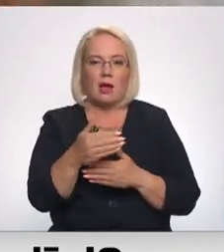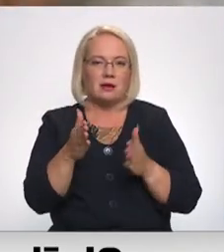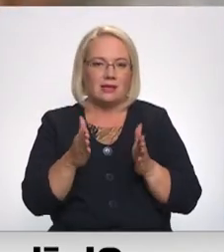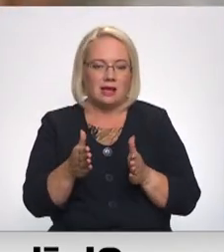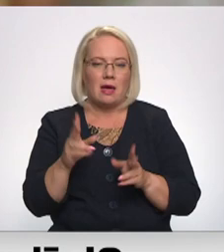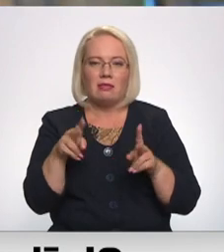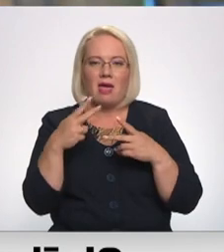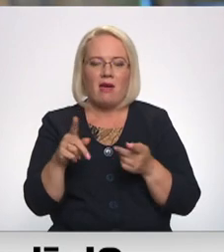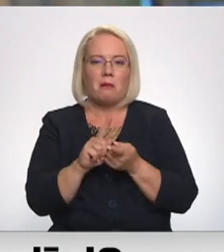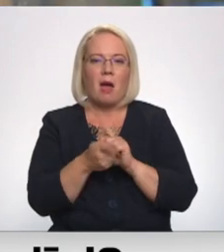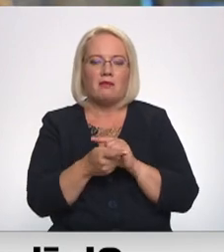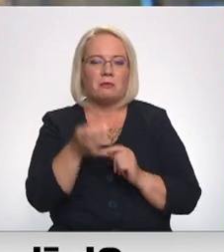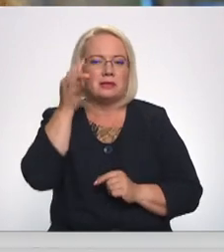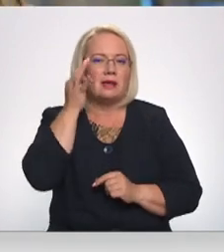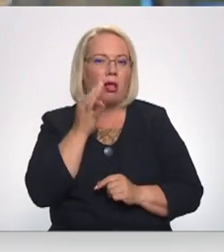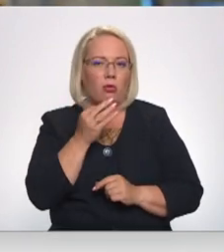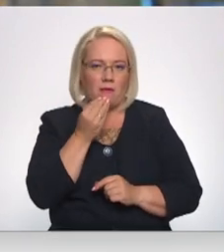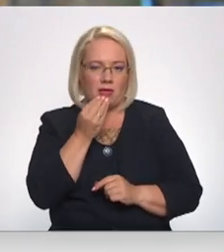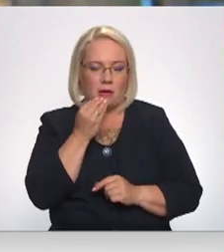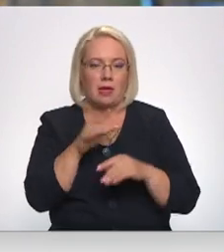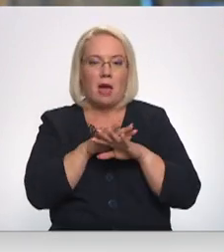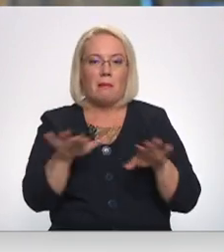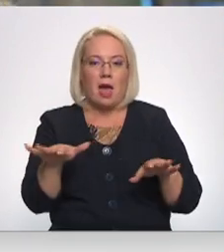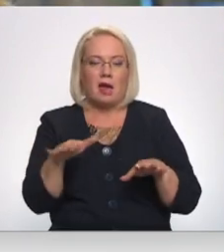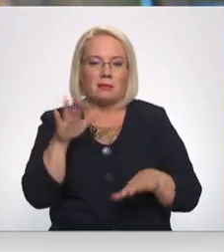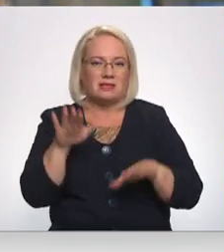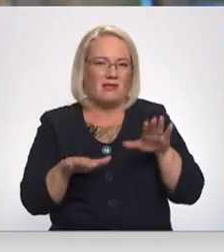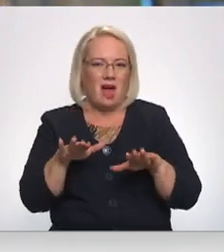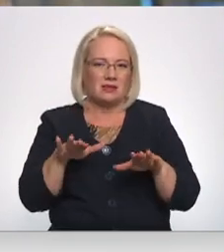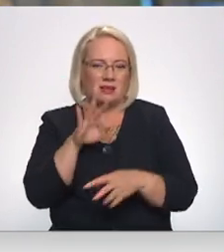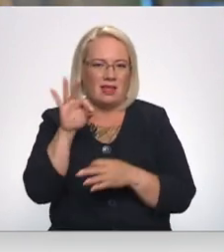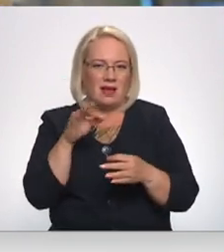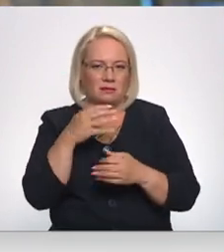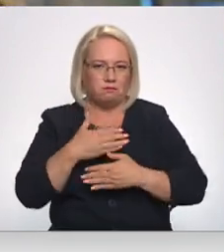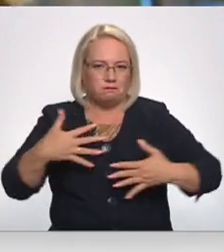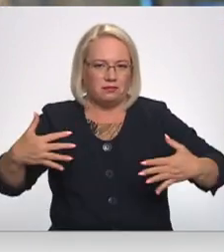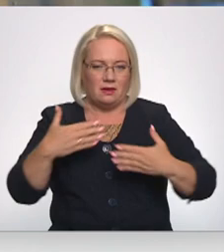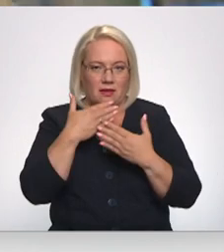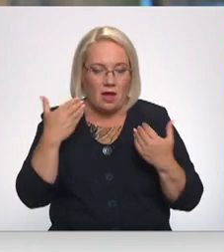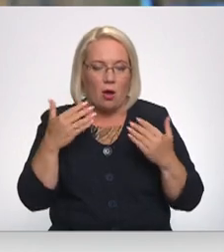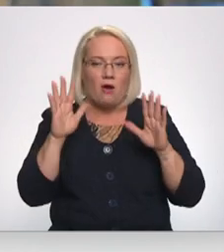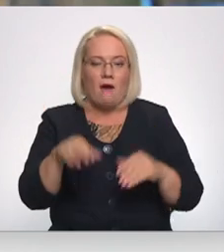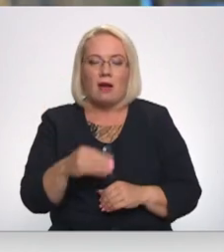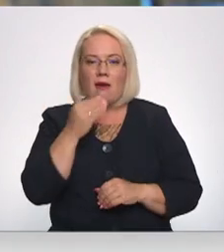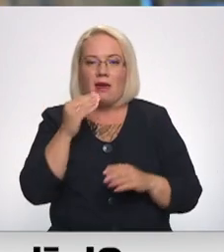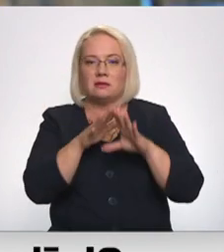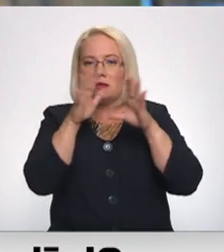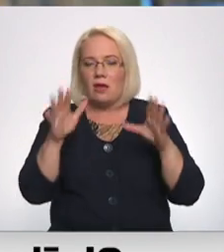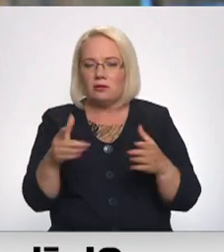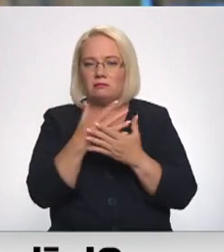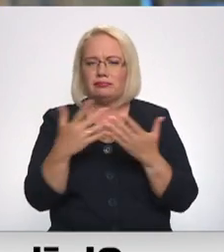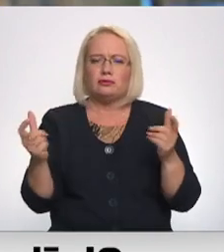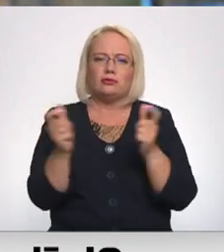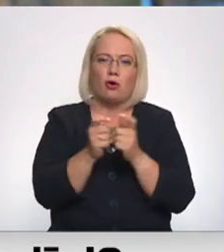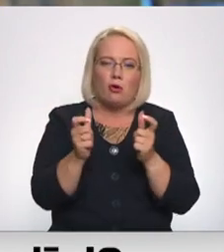par saldumu kastītēm. Un, ja jūsu bērnam nav liekais svars, tas nenozīmē, ka viņš trīkst arī ēst ļoti daudz dažādas šokolādes